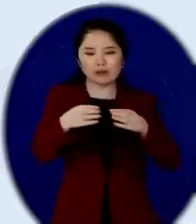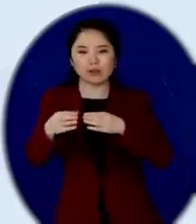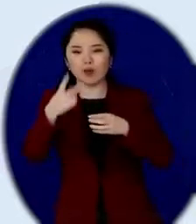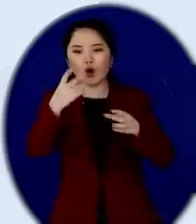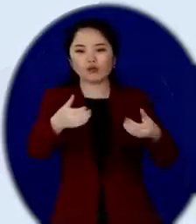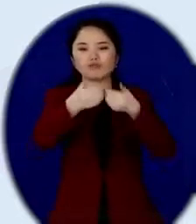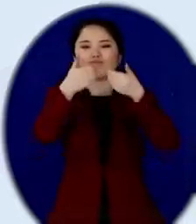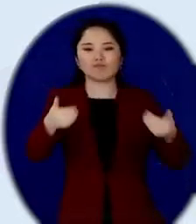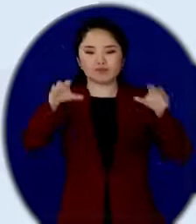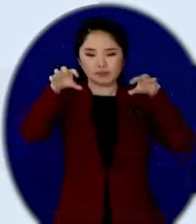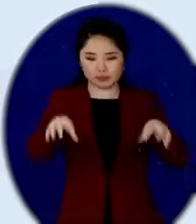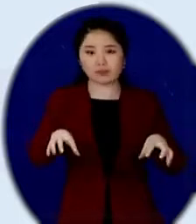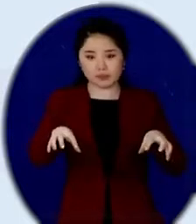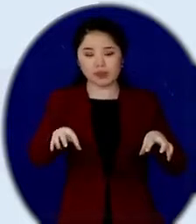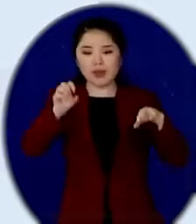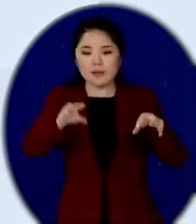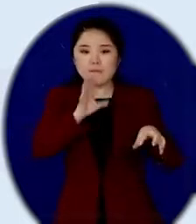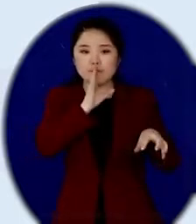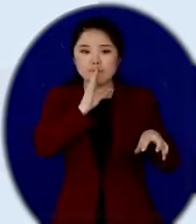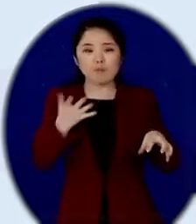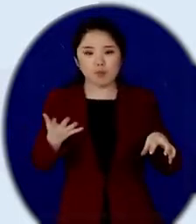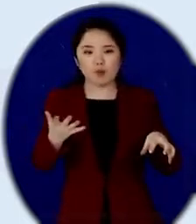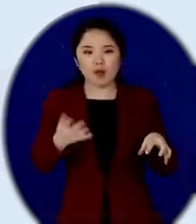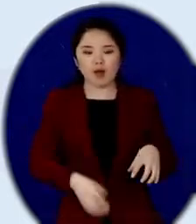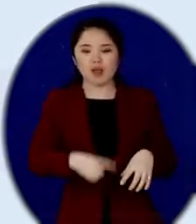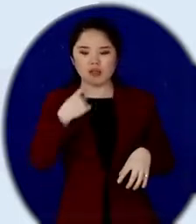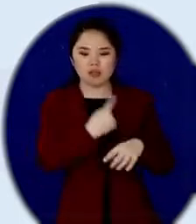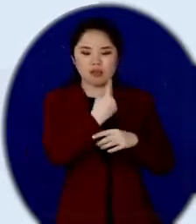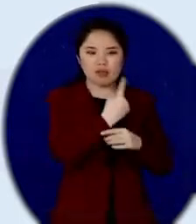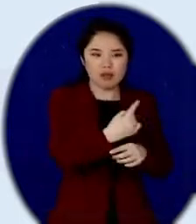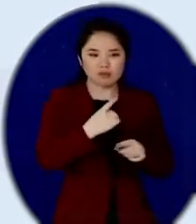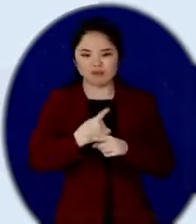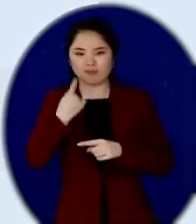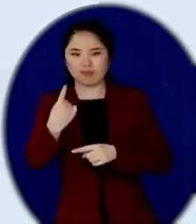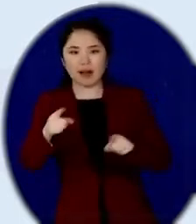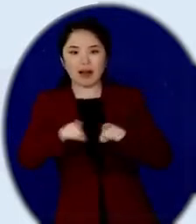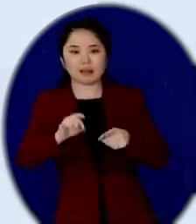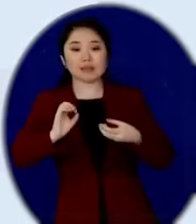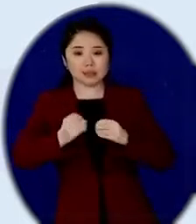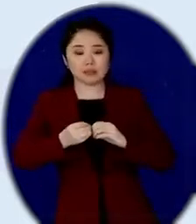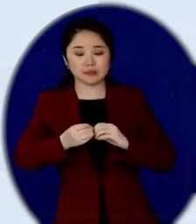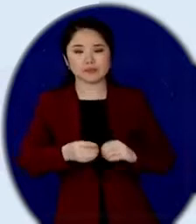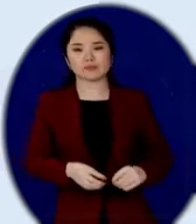хий. Хийхдээ 1-1-ээр нь тэнцүү хуваарлан хий.